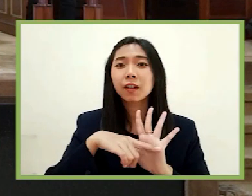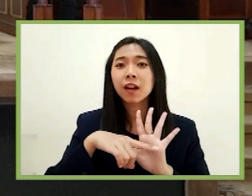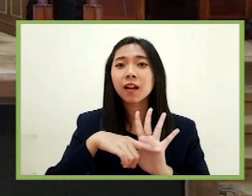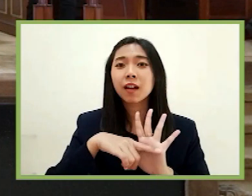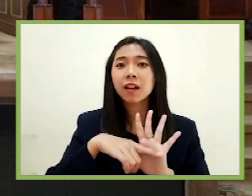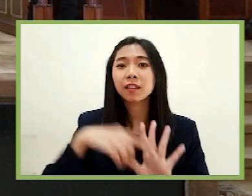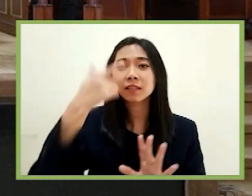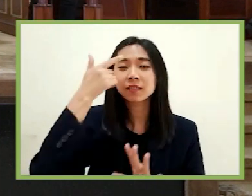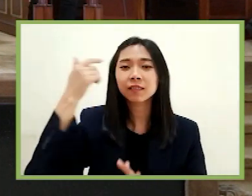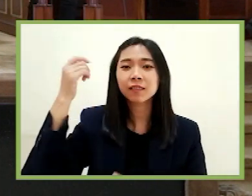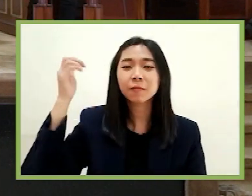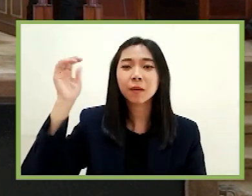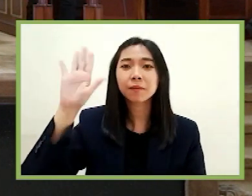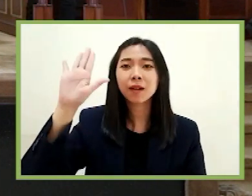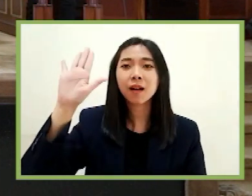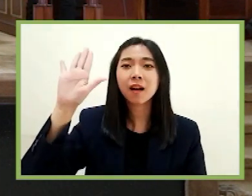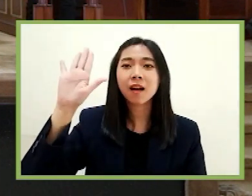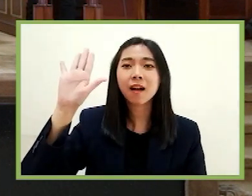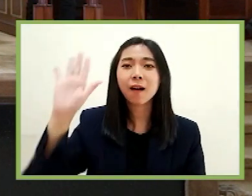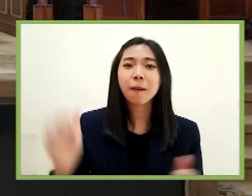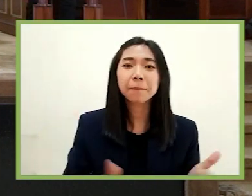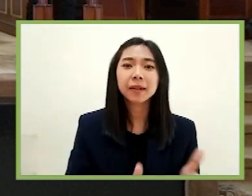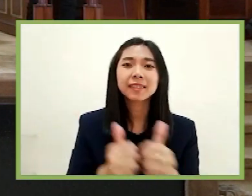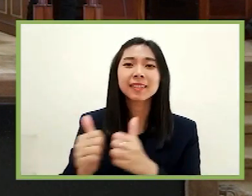kekuragan sebagai